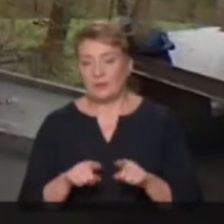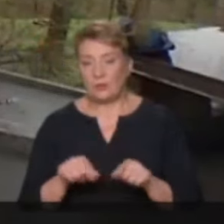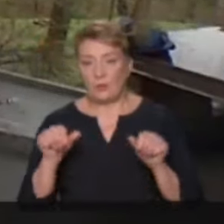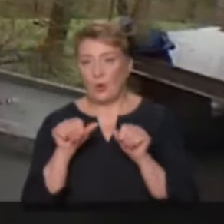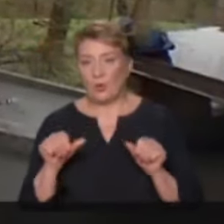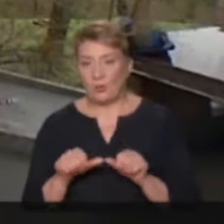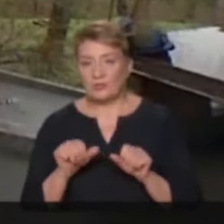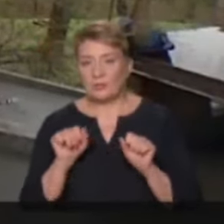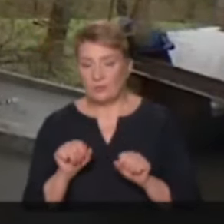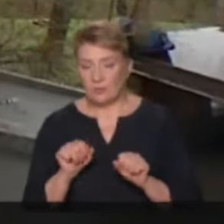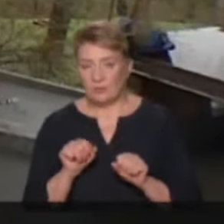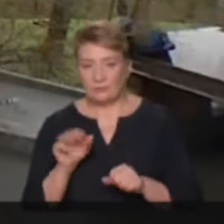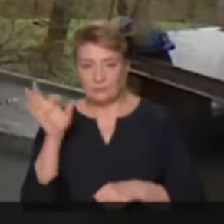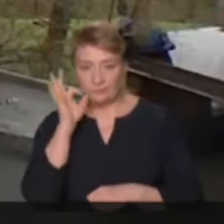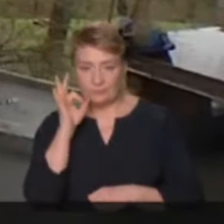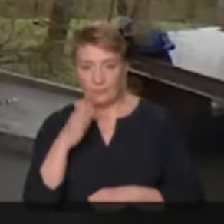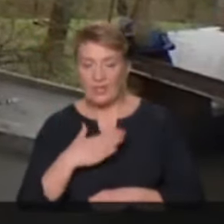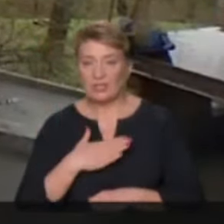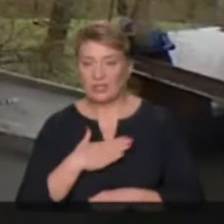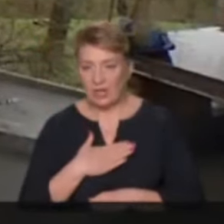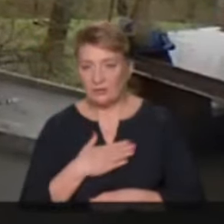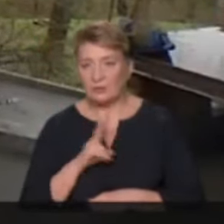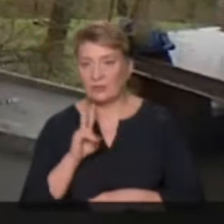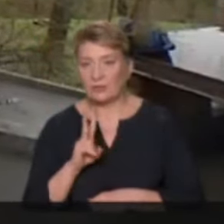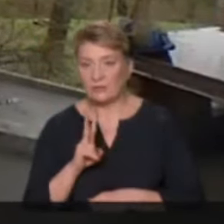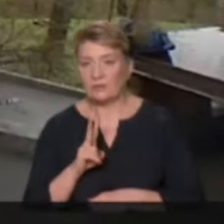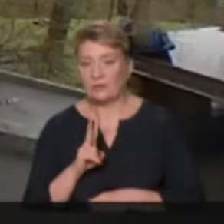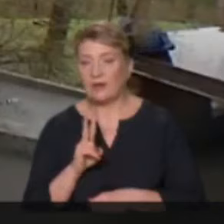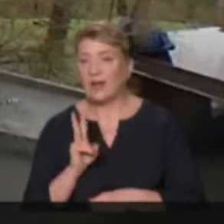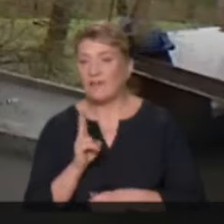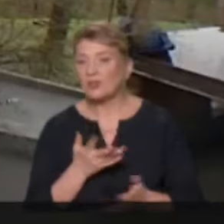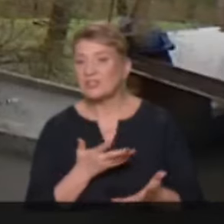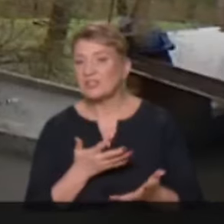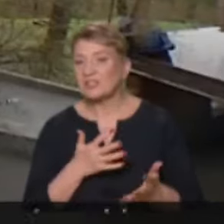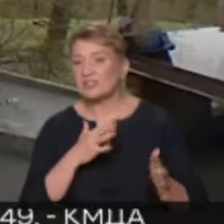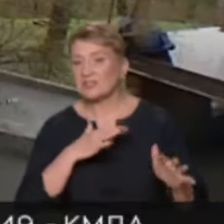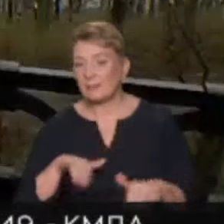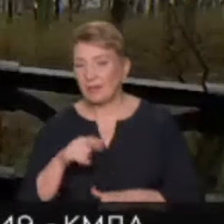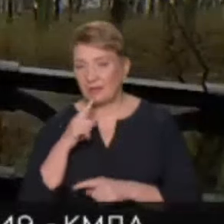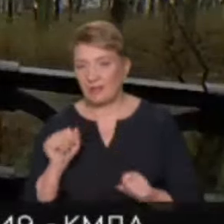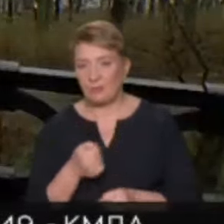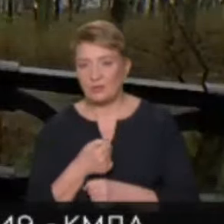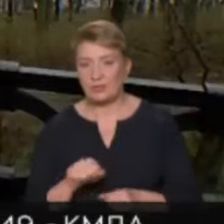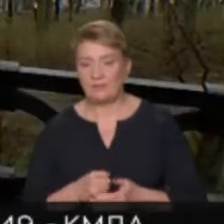віддати шану тим, кого забрати, на жаль, неможливо.